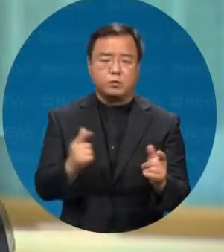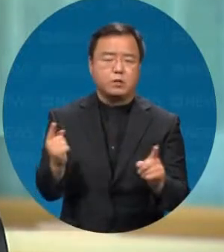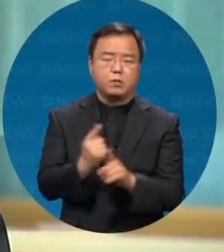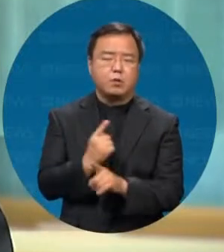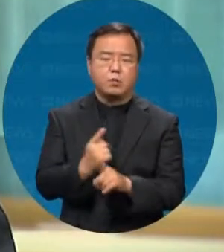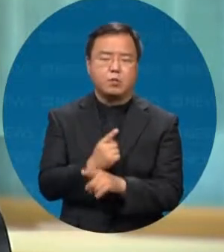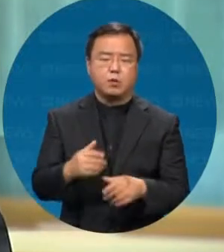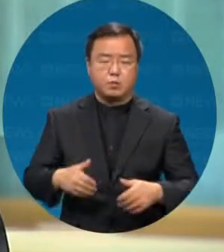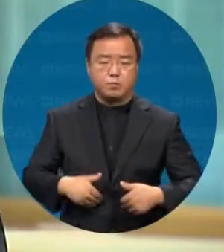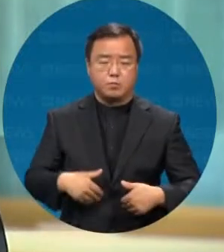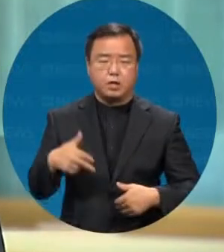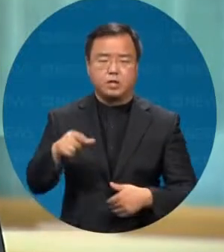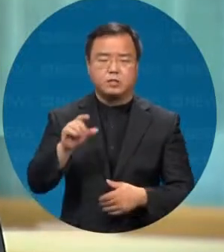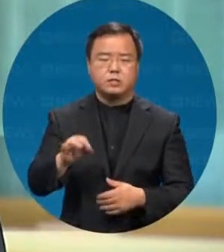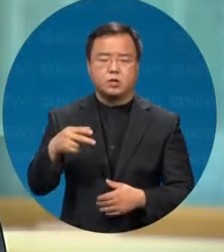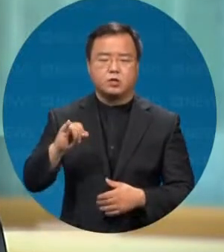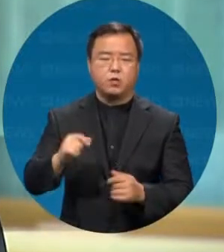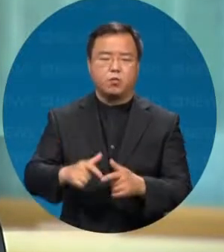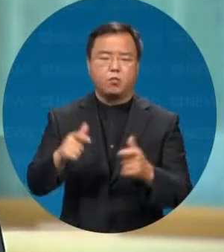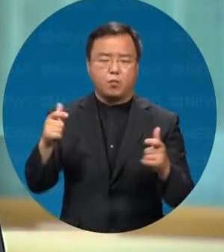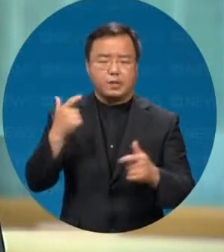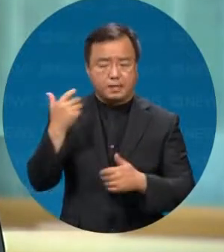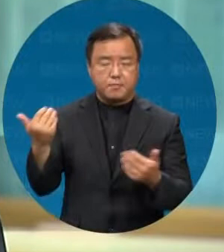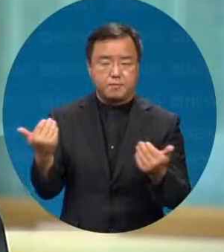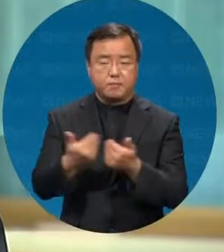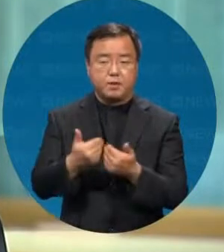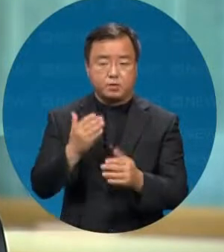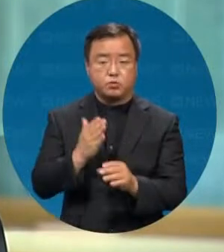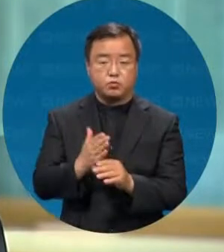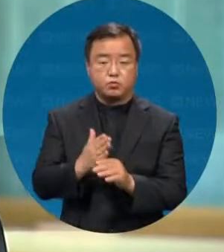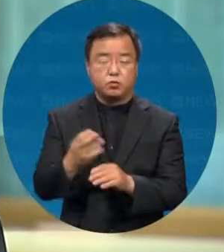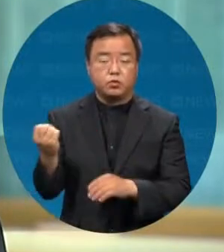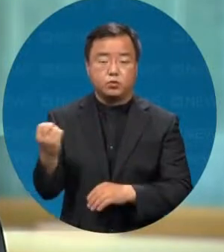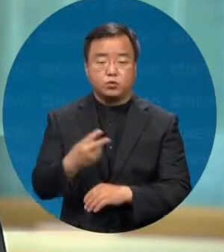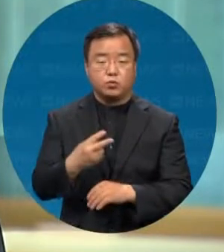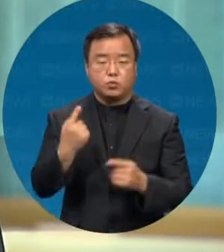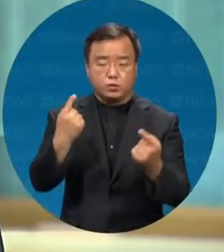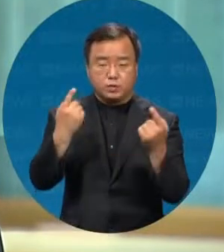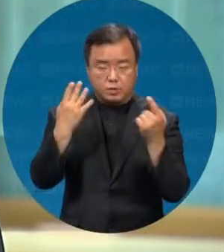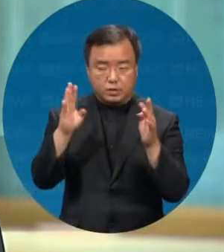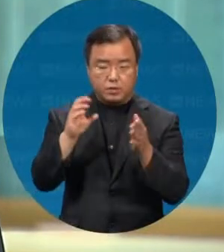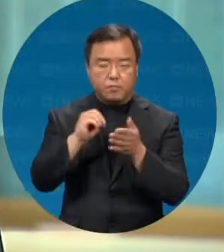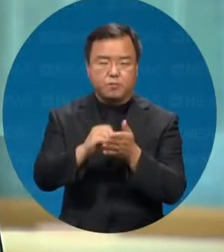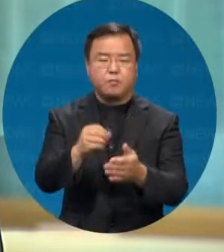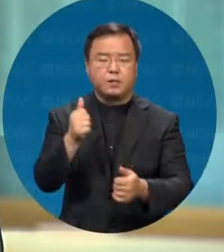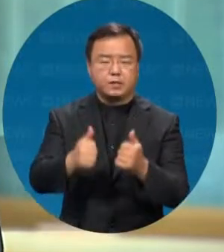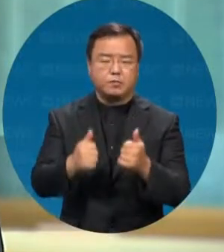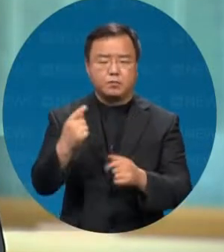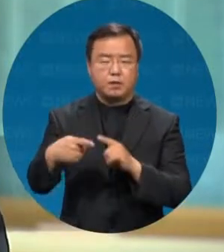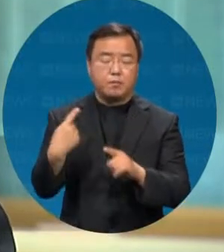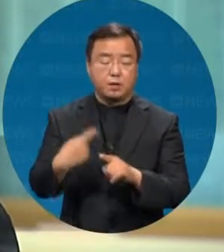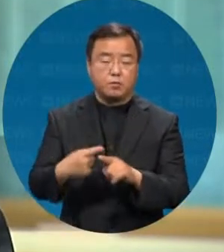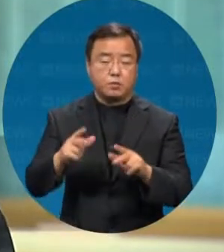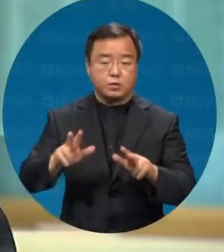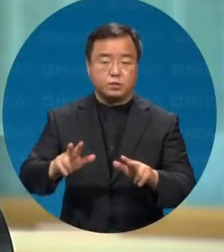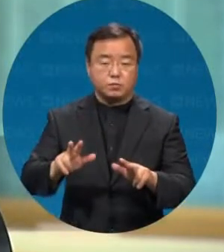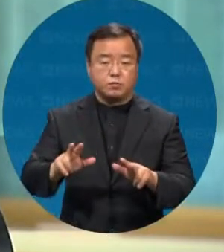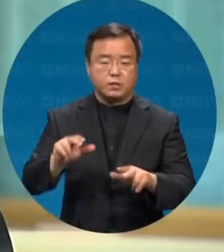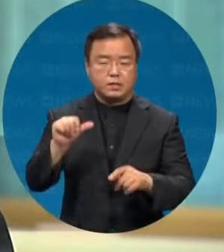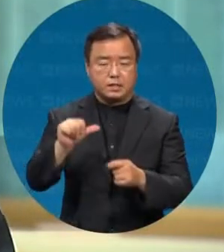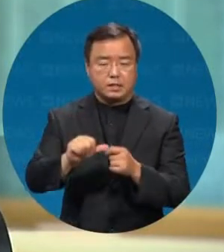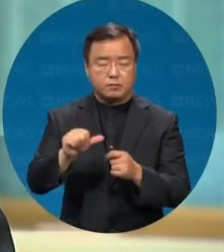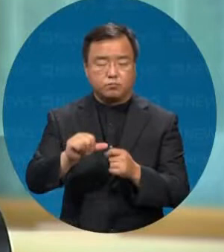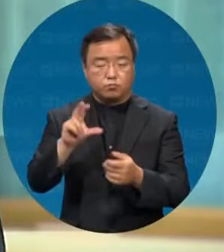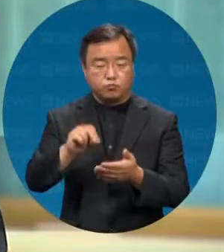돼야 된다. 정시 확대에 대해서 저희가 반대를 했고요. 따라서 대학 입학 수능 시험도 마찬가지로 뭐 지금처럼